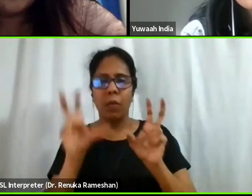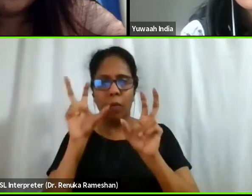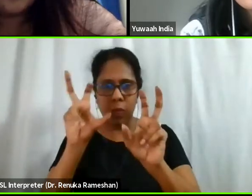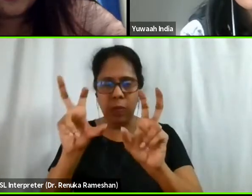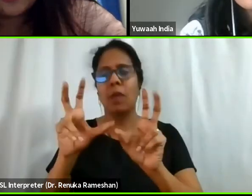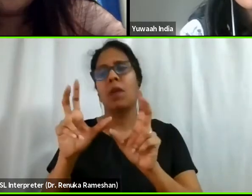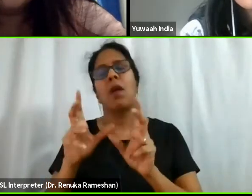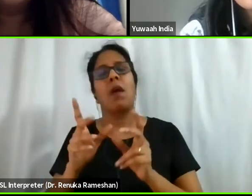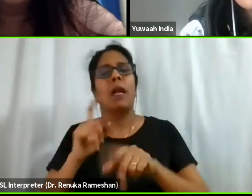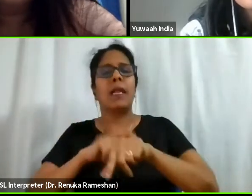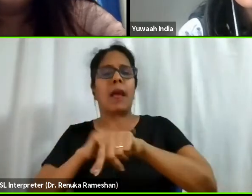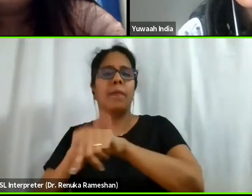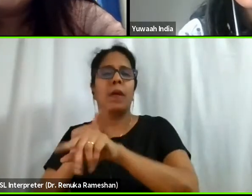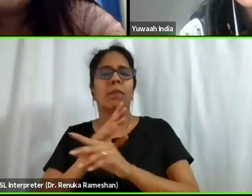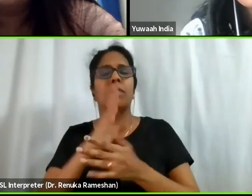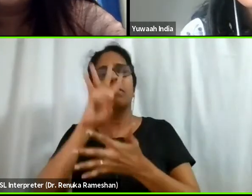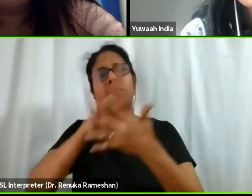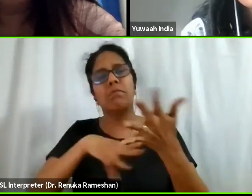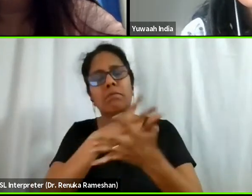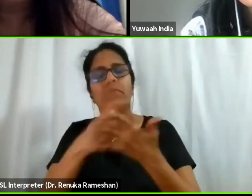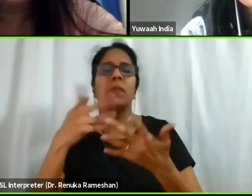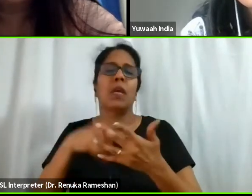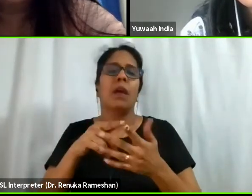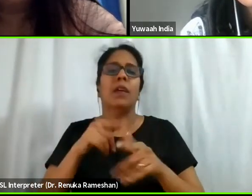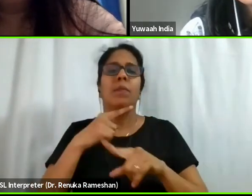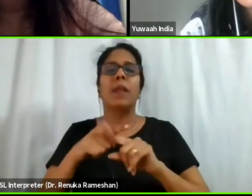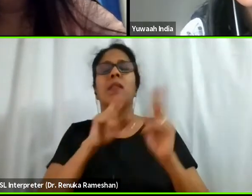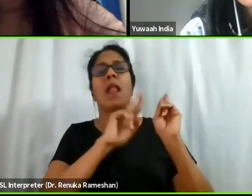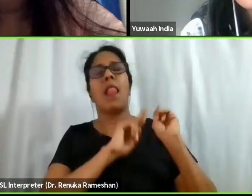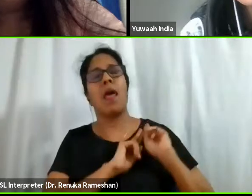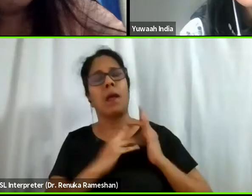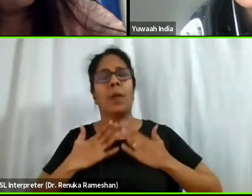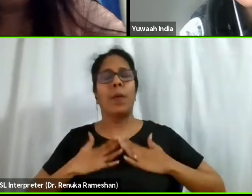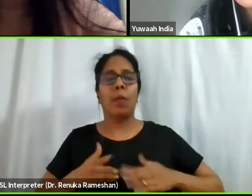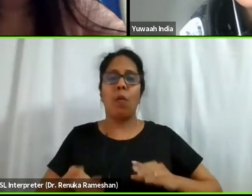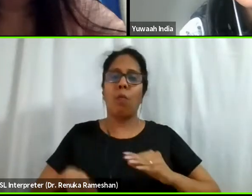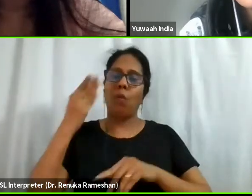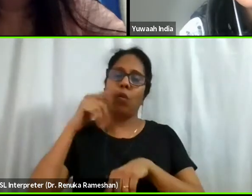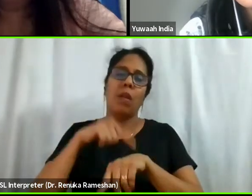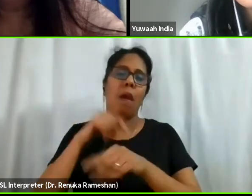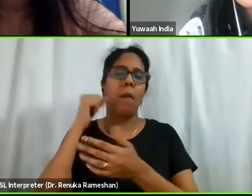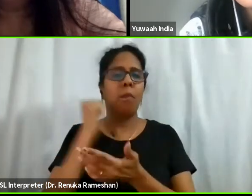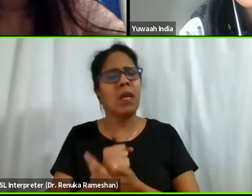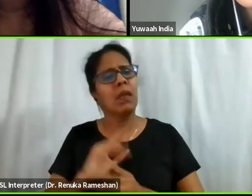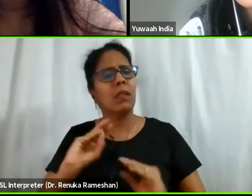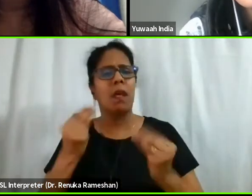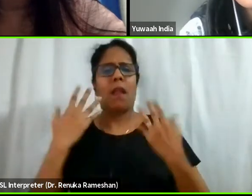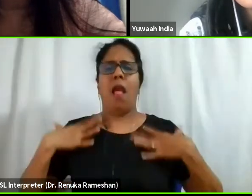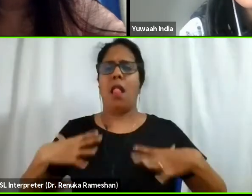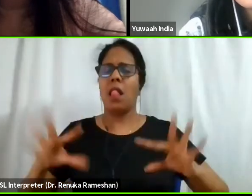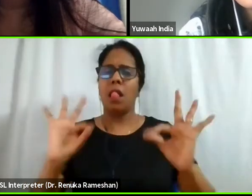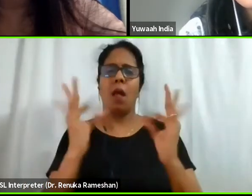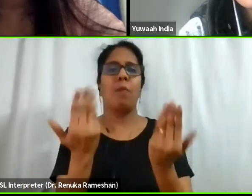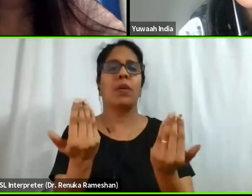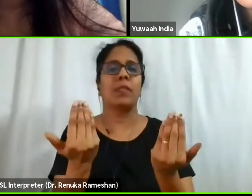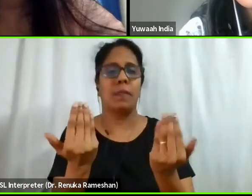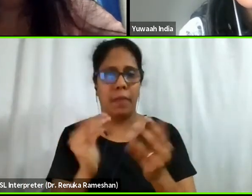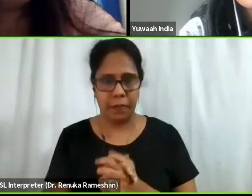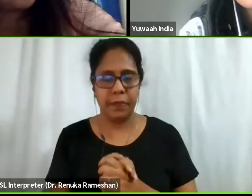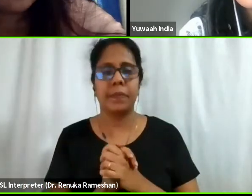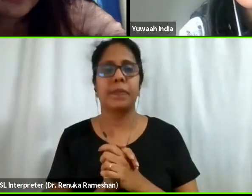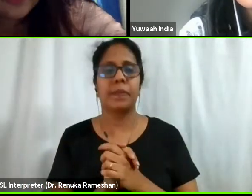थोड़ा आराम करने का डेडिकेटेड टाइम निकाल सके, आपको ठीक लगेगा। अगर आप